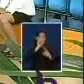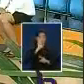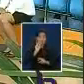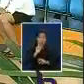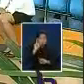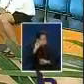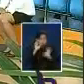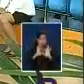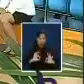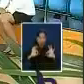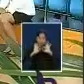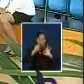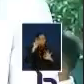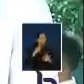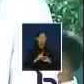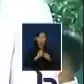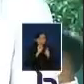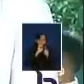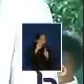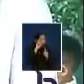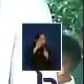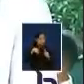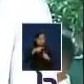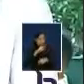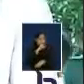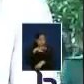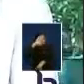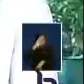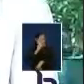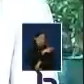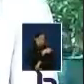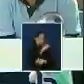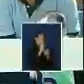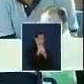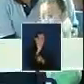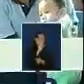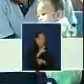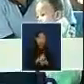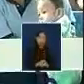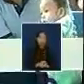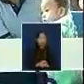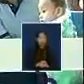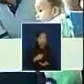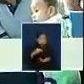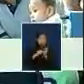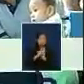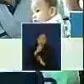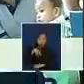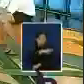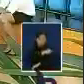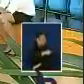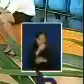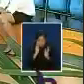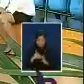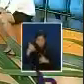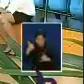จะมีคนมาพบหมอมากขึ้น ใช่ครับ อันนี้เป็นเรื่องที่ดีนะนักที่คือมาตรการ ขอแสดงว่าตัวเลขของคนที่มารักษาโรงพยาบาลที่สูงขึ้นไม่